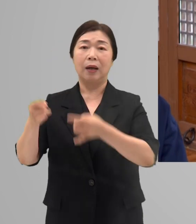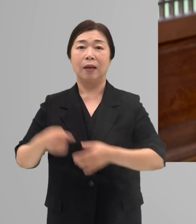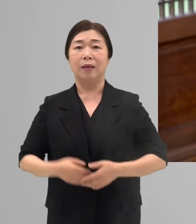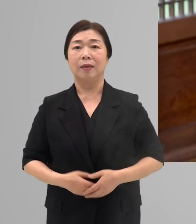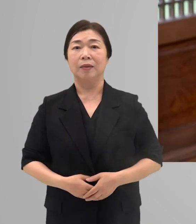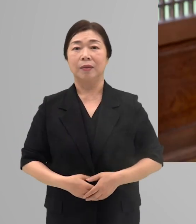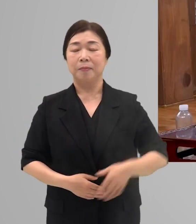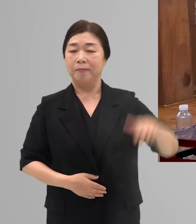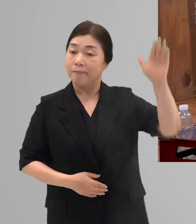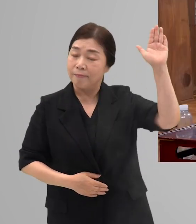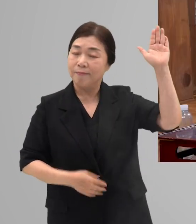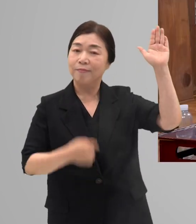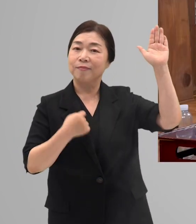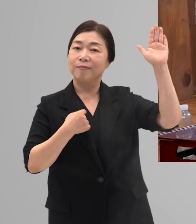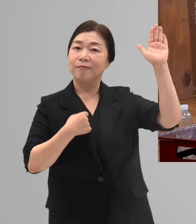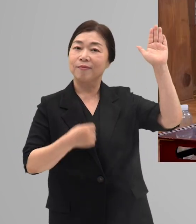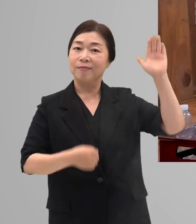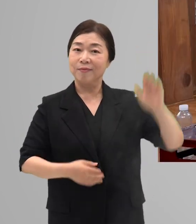감사합니다. 정답.